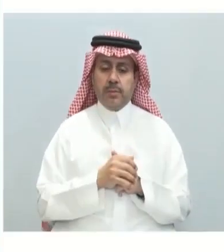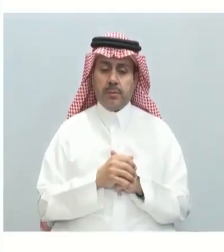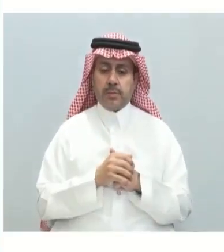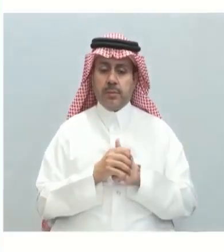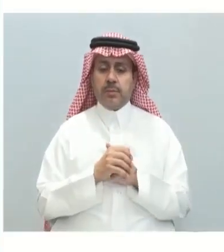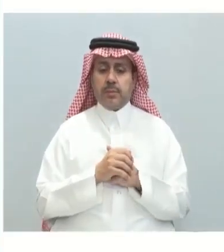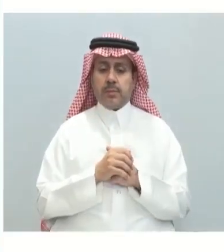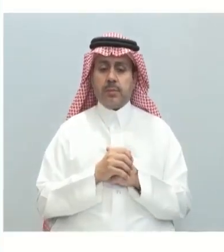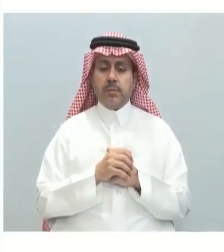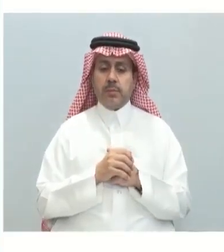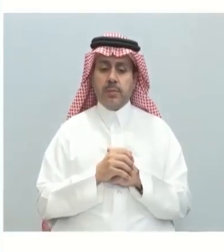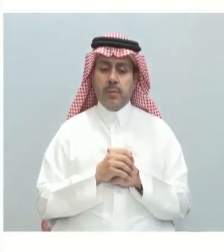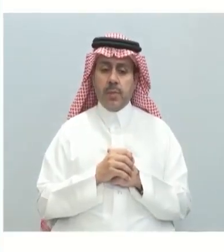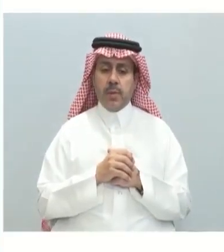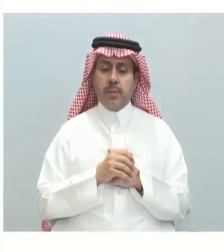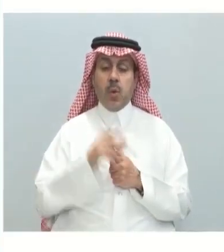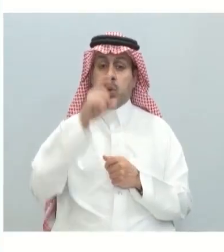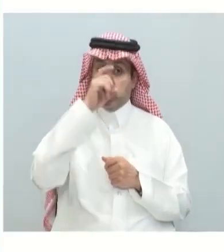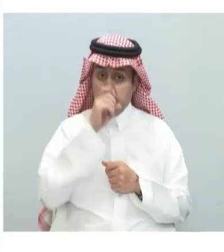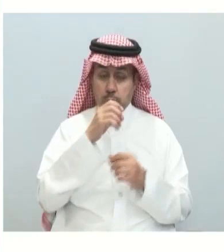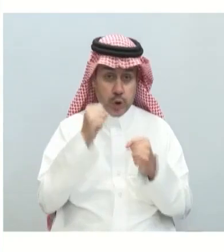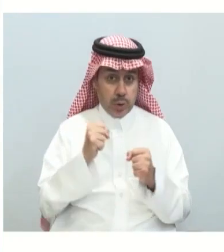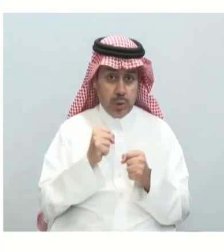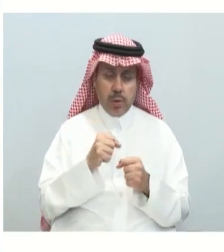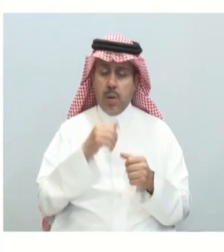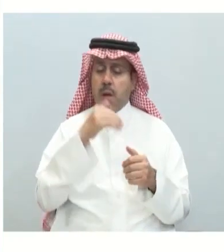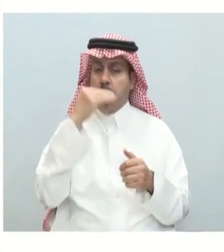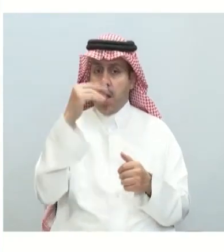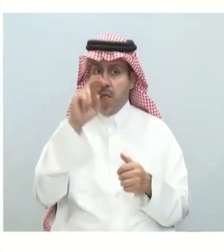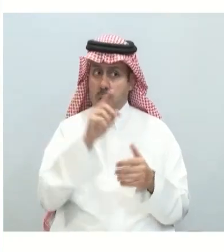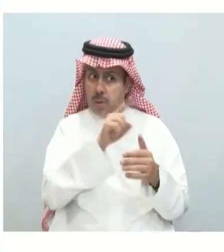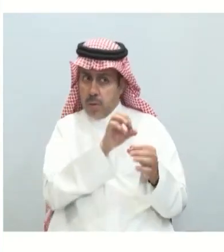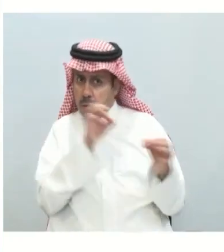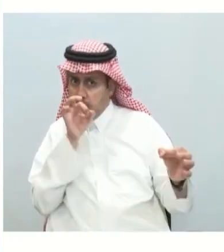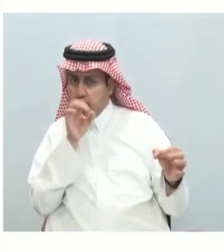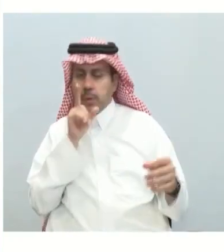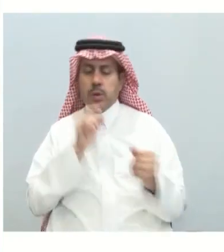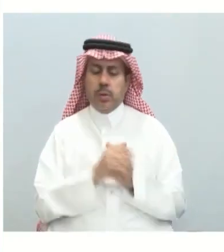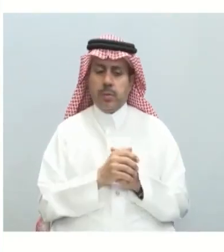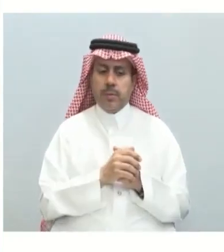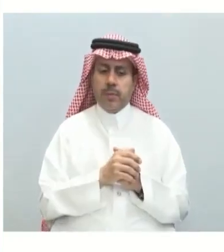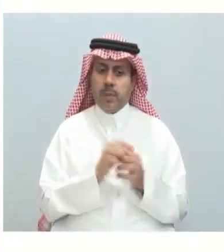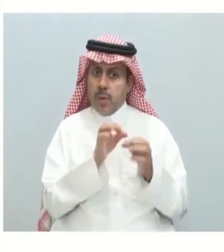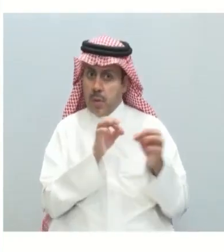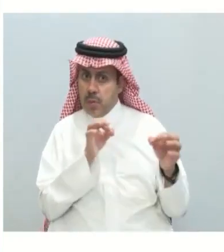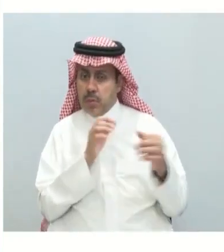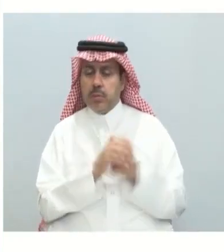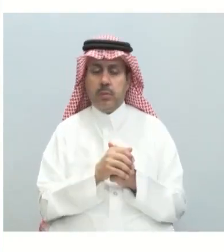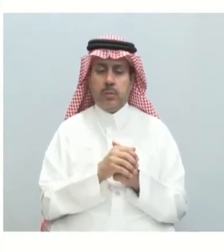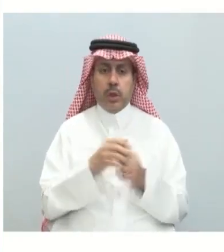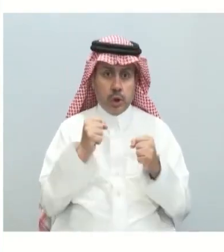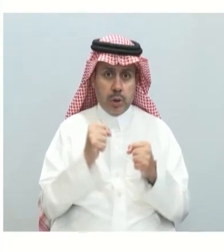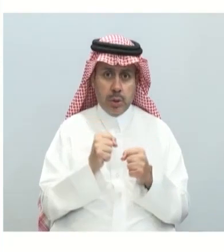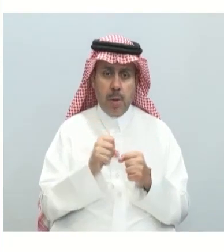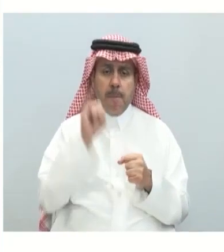فهنا هذا الامر يوجب شده الحذر منهم ولانهم يكونون اشد